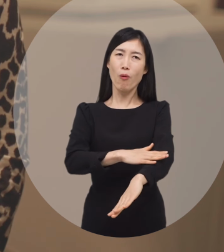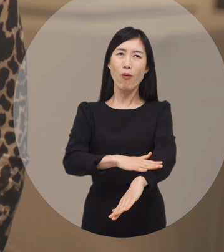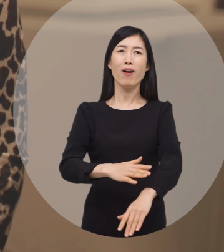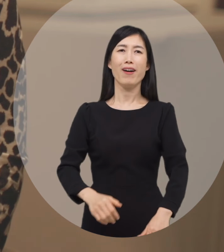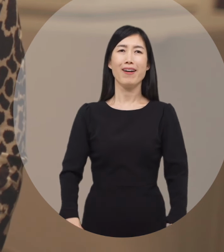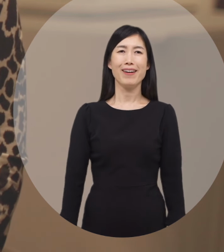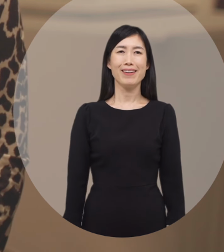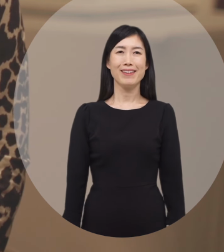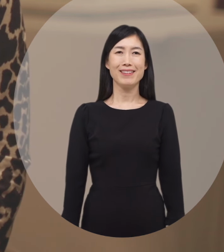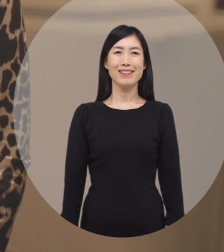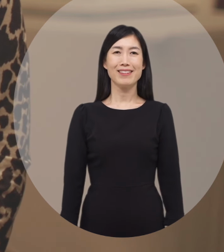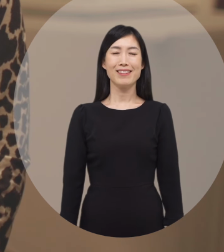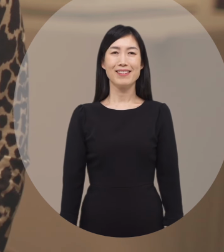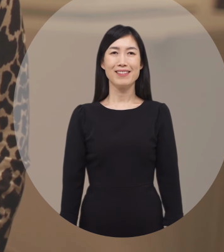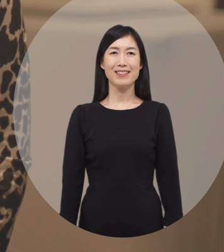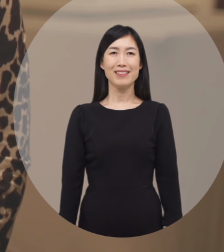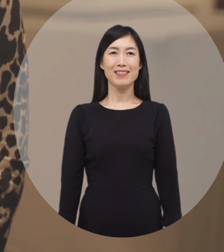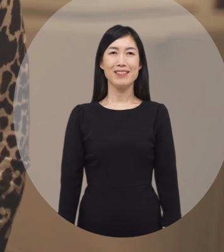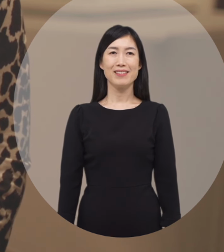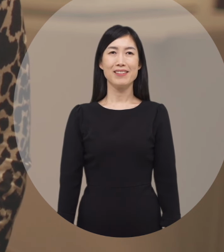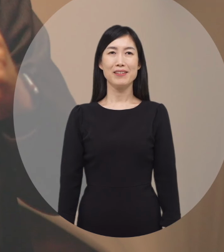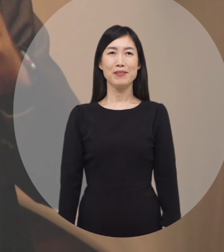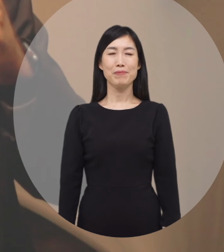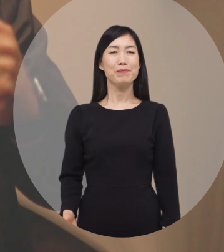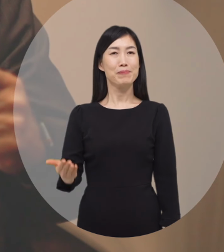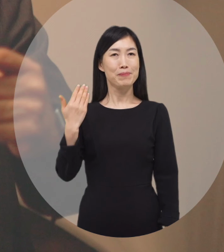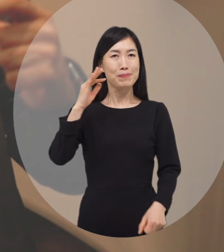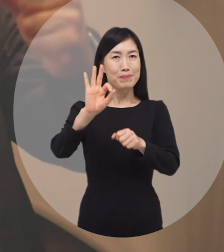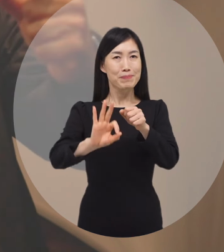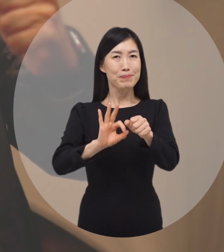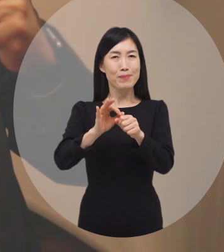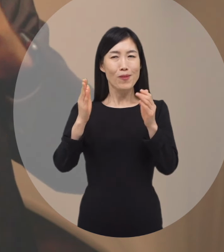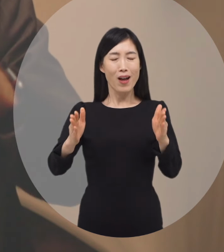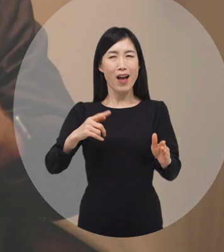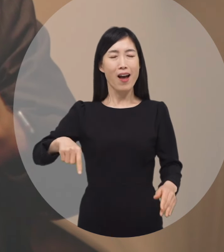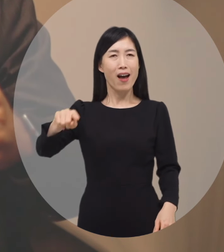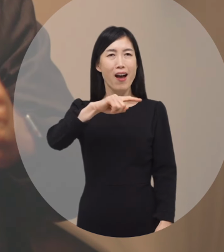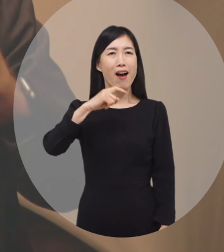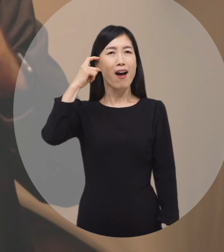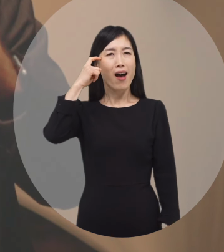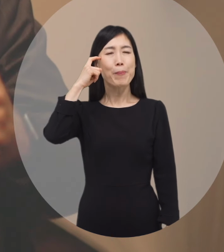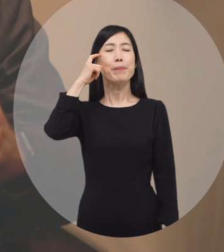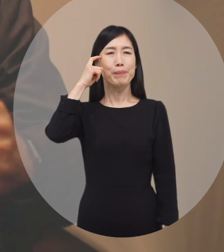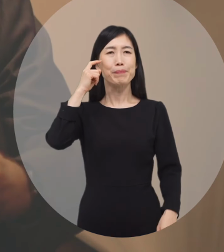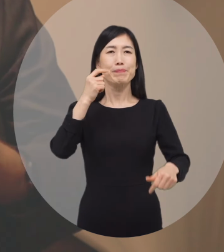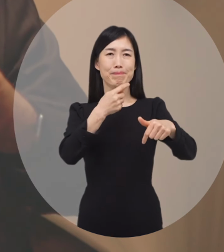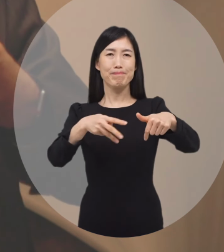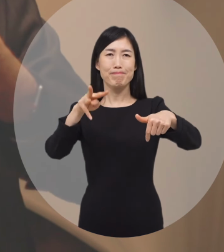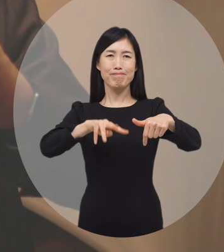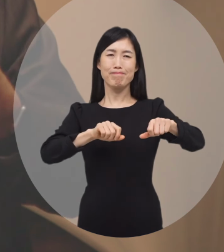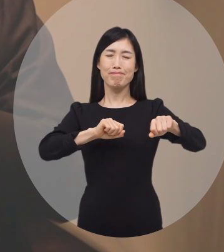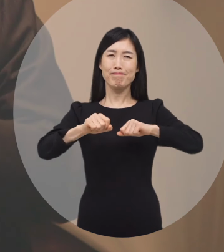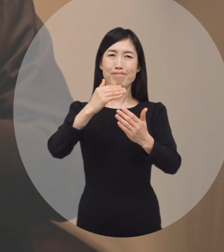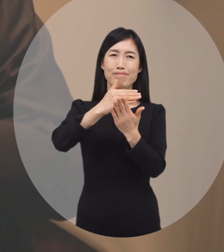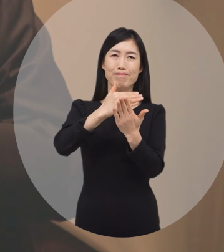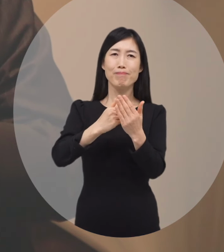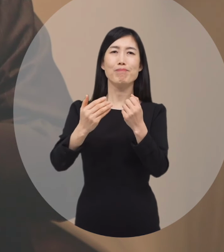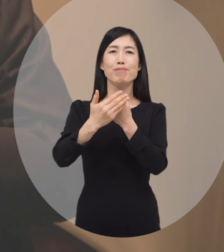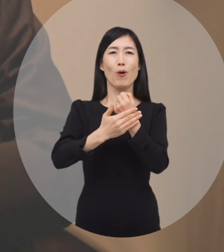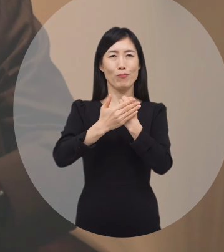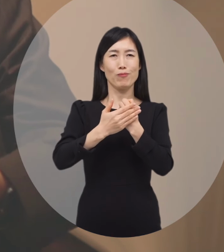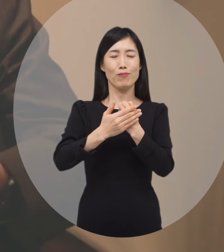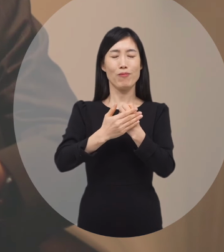adopted disability specific goals. And clearly over the past 10 years we are definitely seeing because